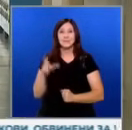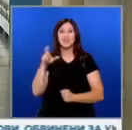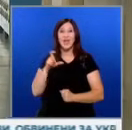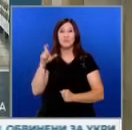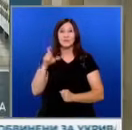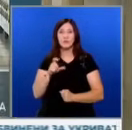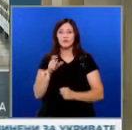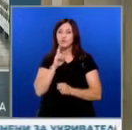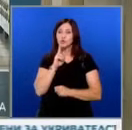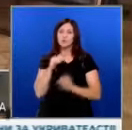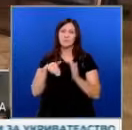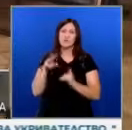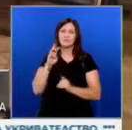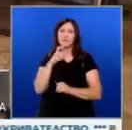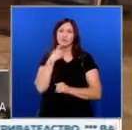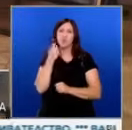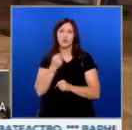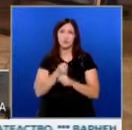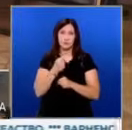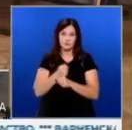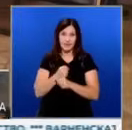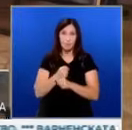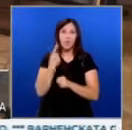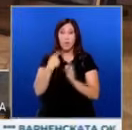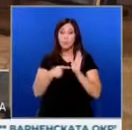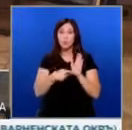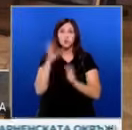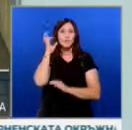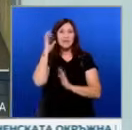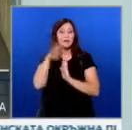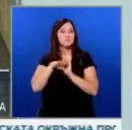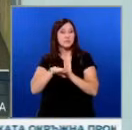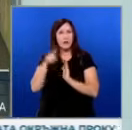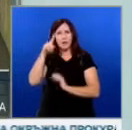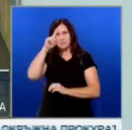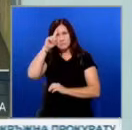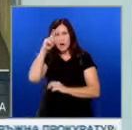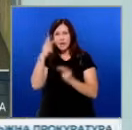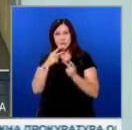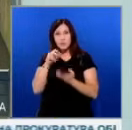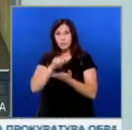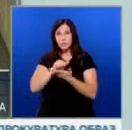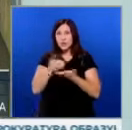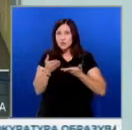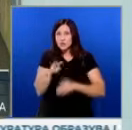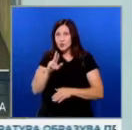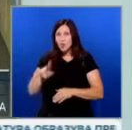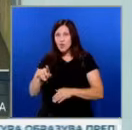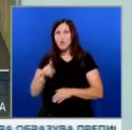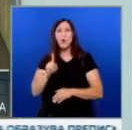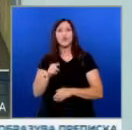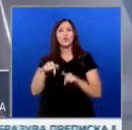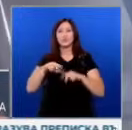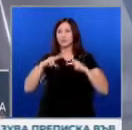Снежана Славчева е учител с над 30 годишен стаж и едно от посочените имена в списъка. Тя научила за публикацията от родител, който й се обадил тази